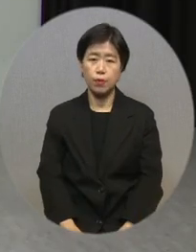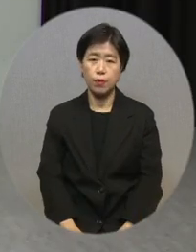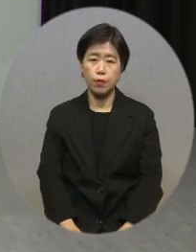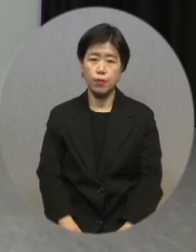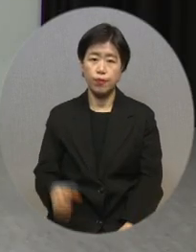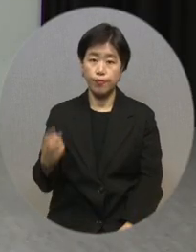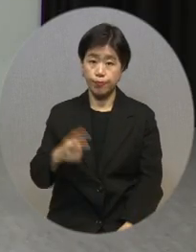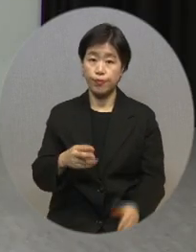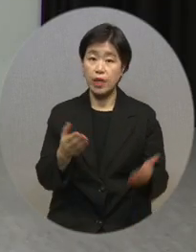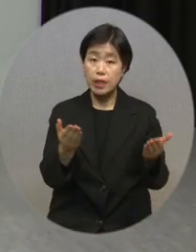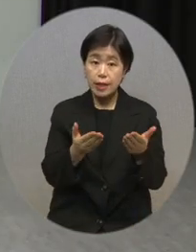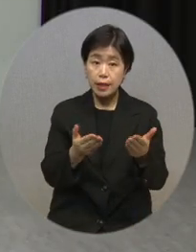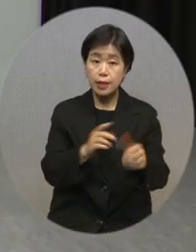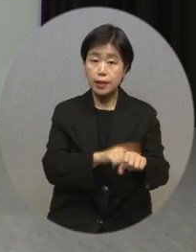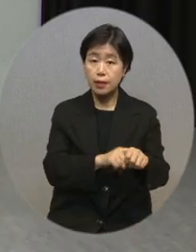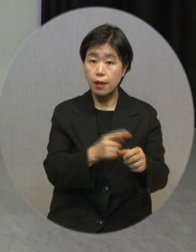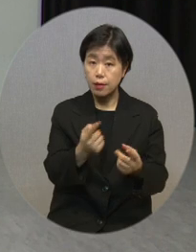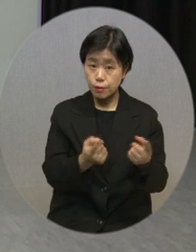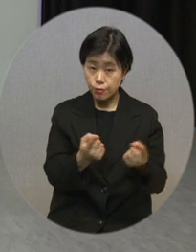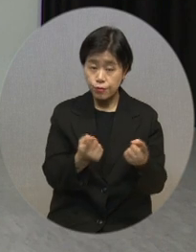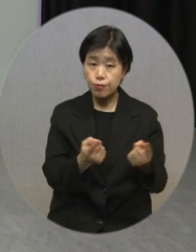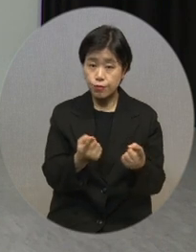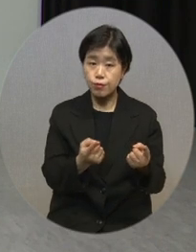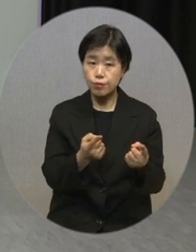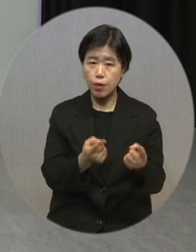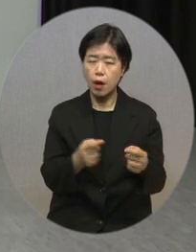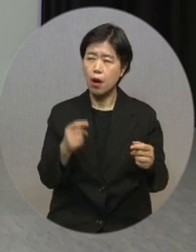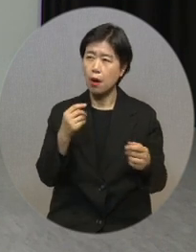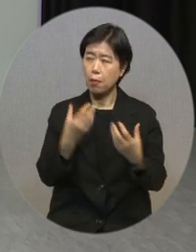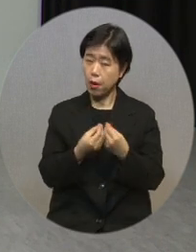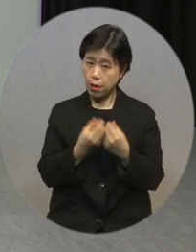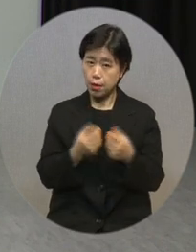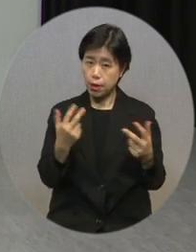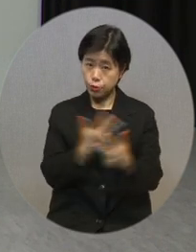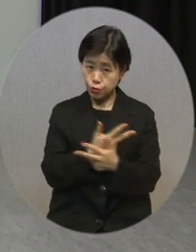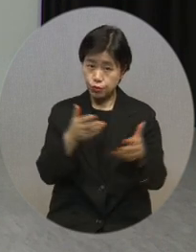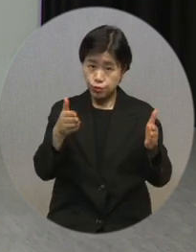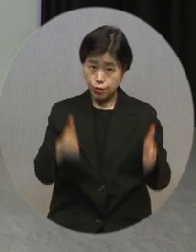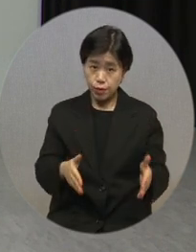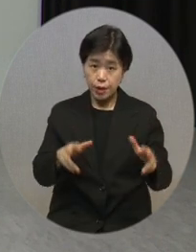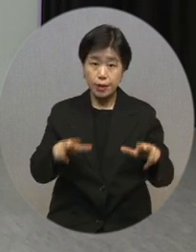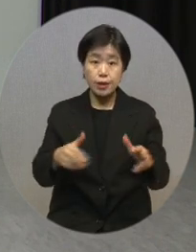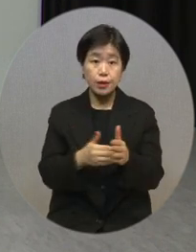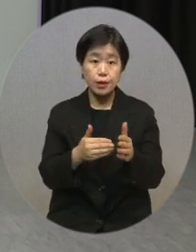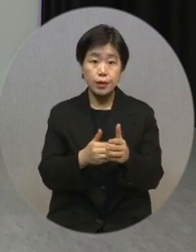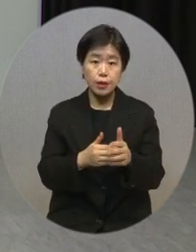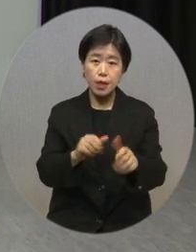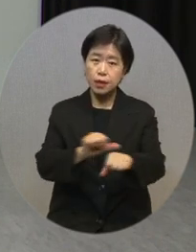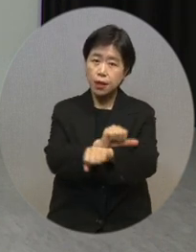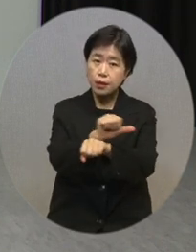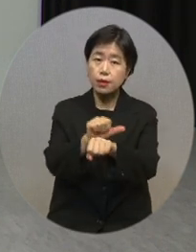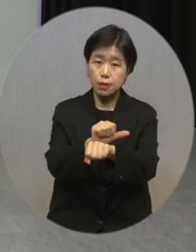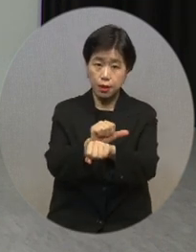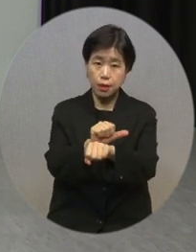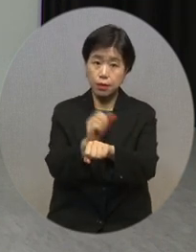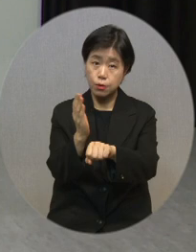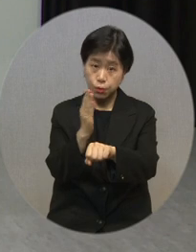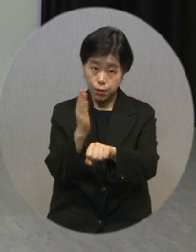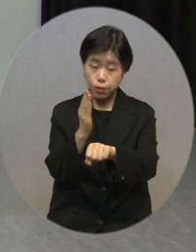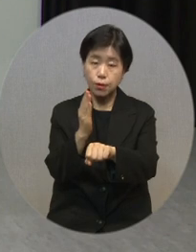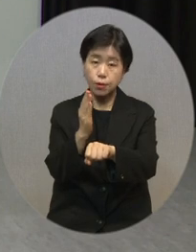단축도 그 기간 동안에 그 일주일에 지금까지는 5시간의 그 어떻게 보면은